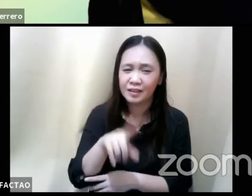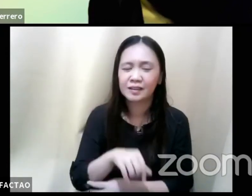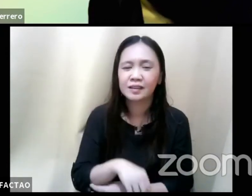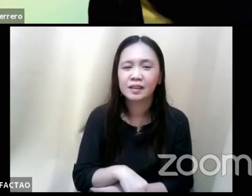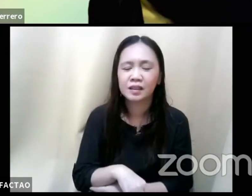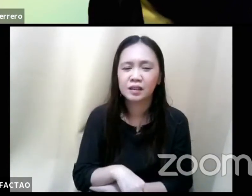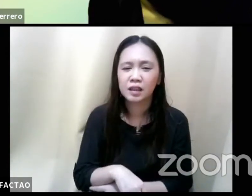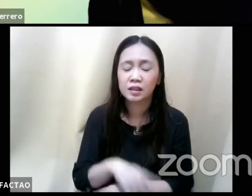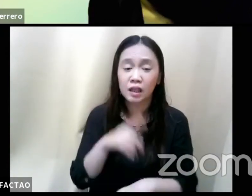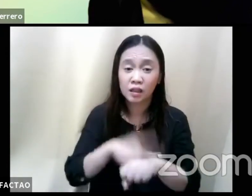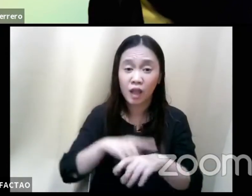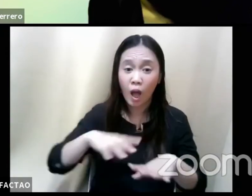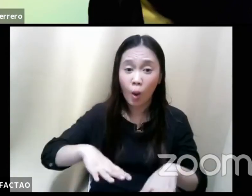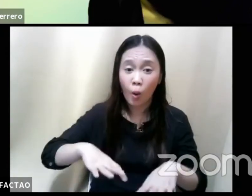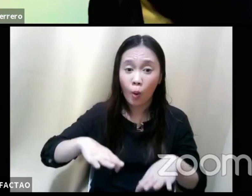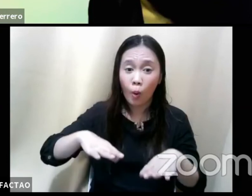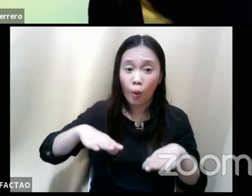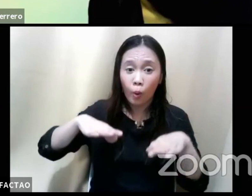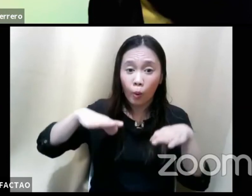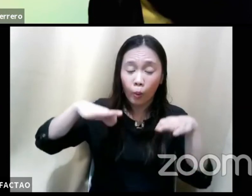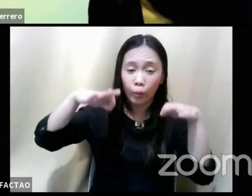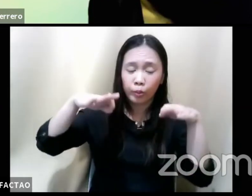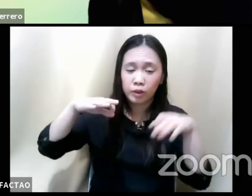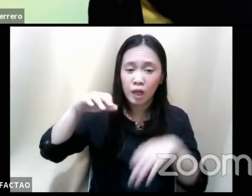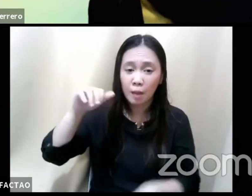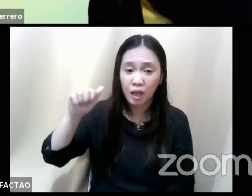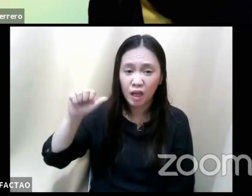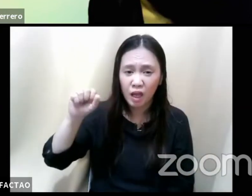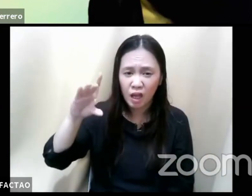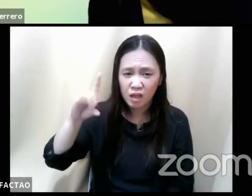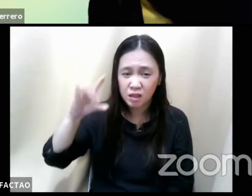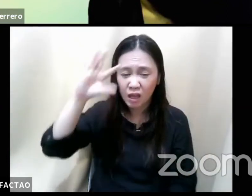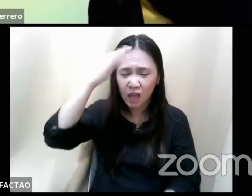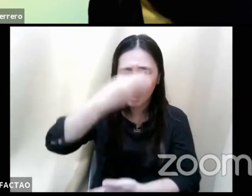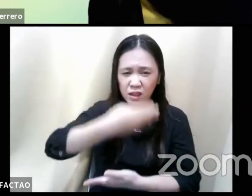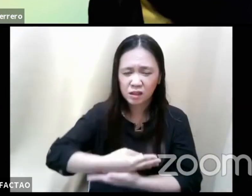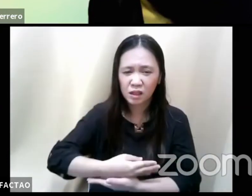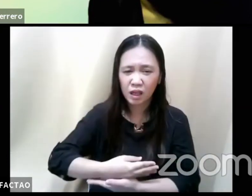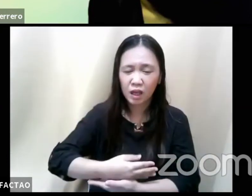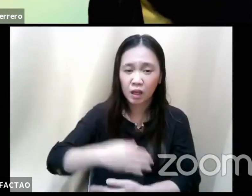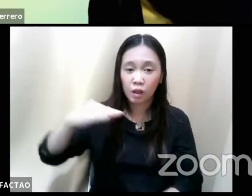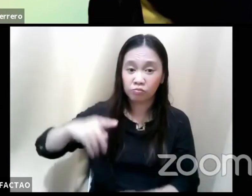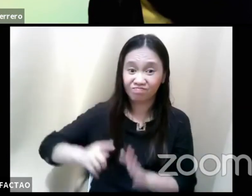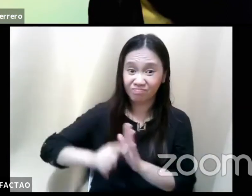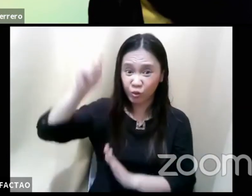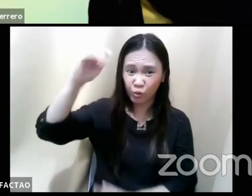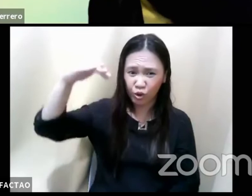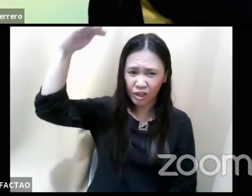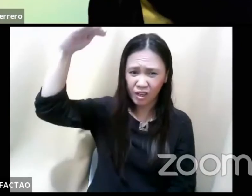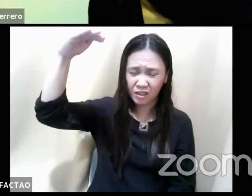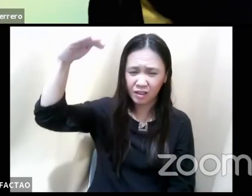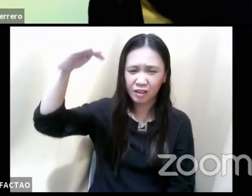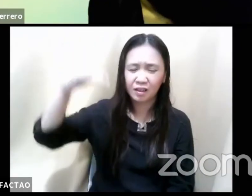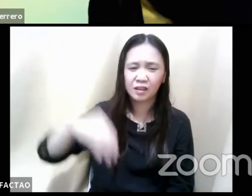In times of flood, ASD po yung son ko. Then malaki pa siya sa akin. Ano po ang